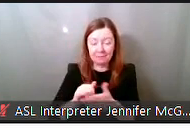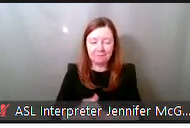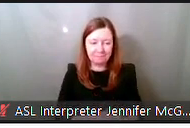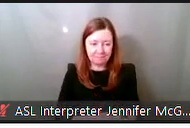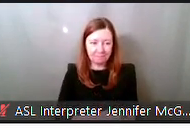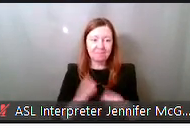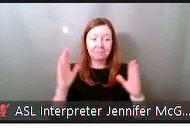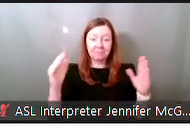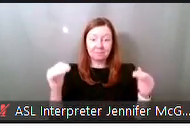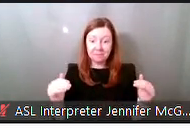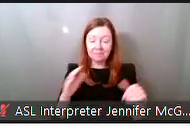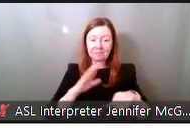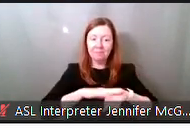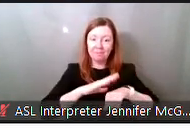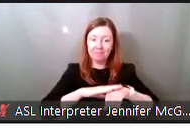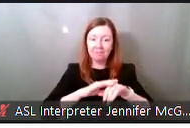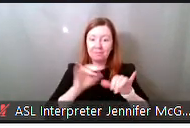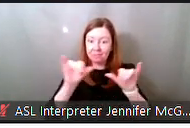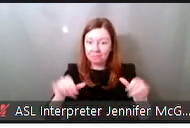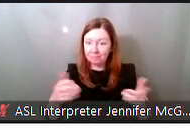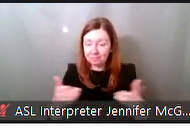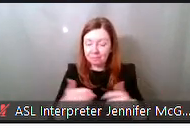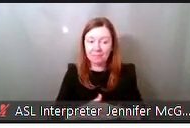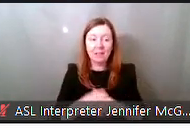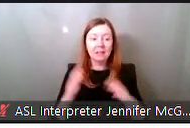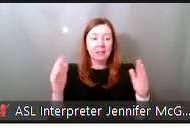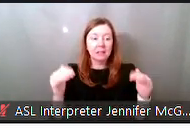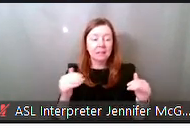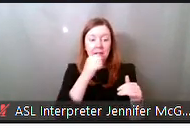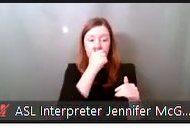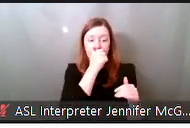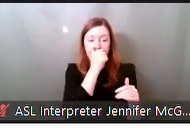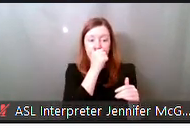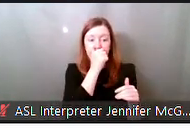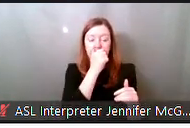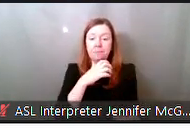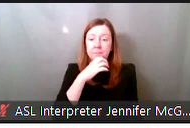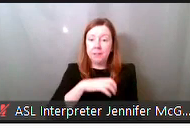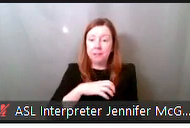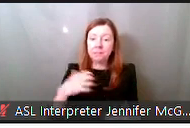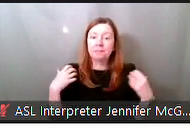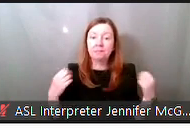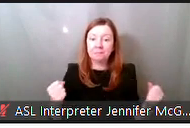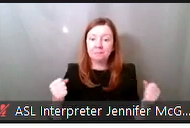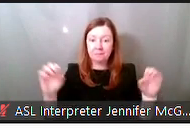The next alert system is 那接下来一个是 heat health emergency.